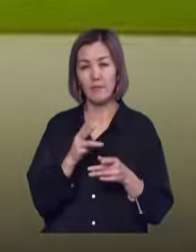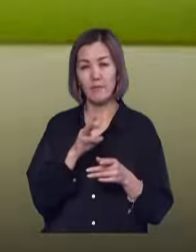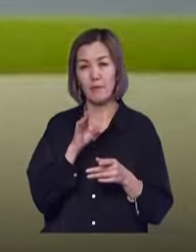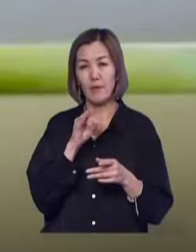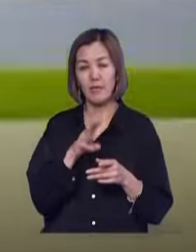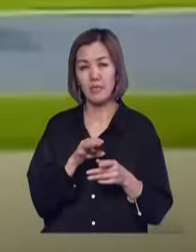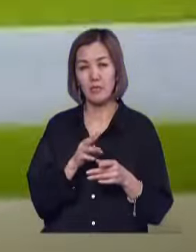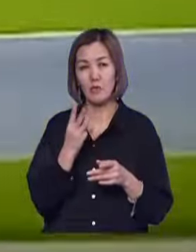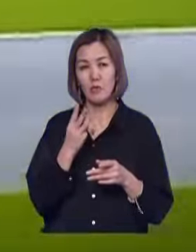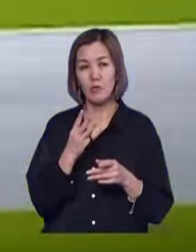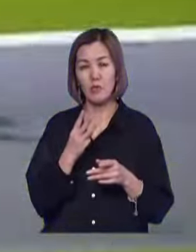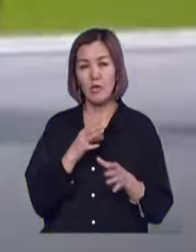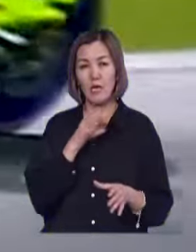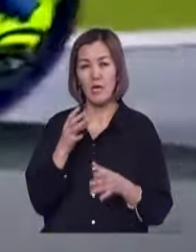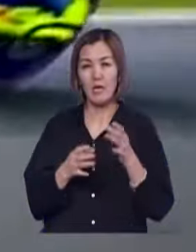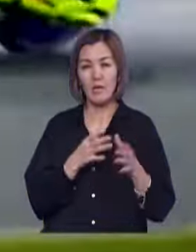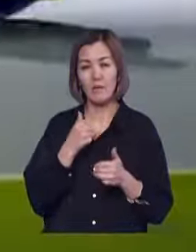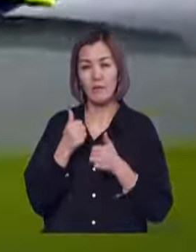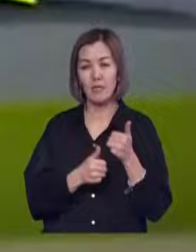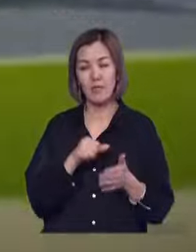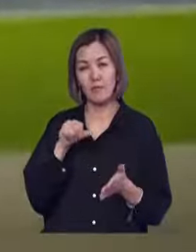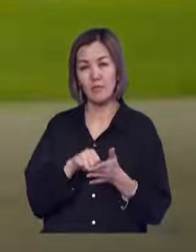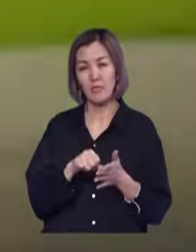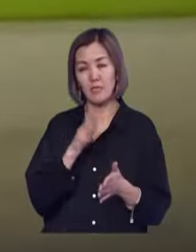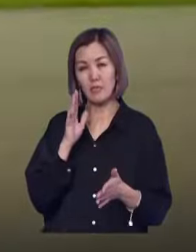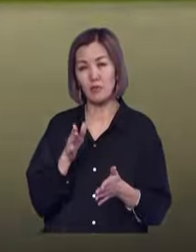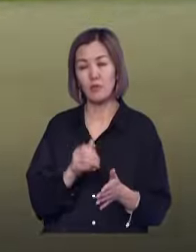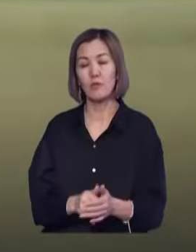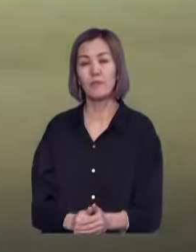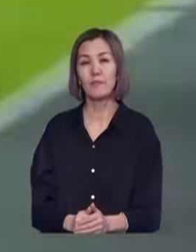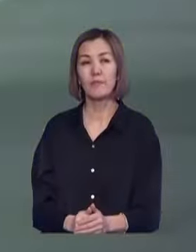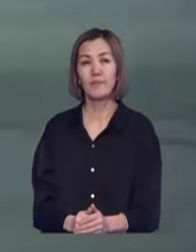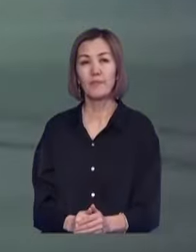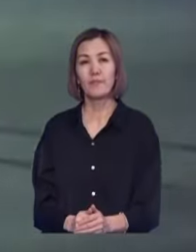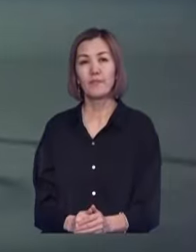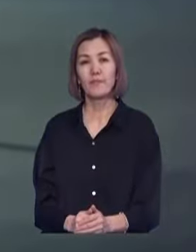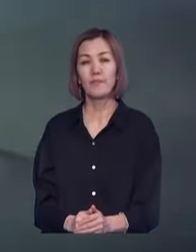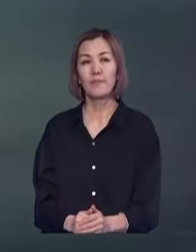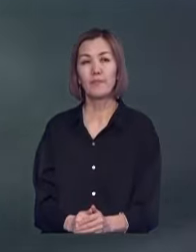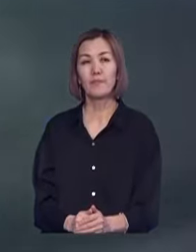Мартин Вашулиндер әлем мықтыларымен сайысқа түседі. Жарқын Нұрланұлы, Жетісу телеарнасы.